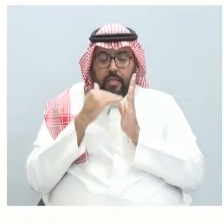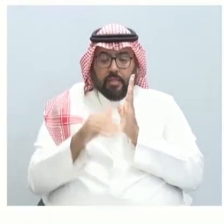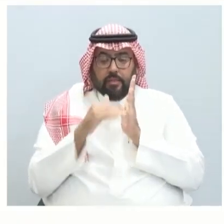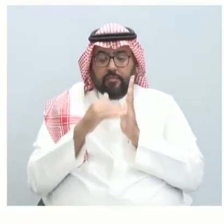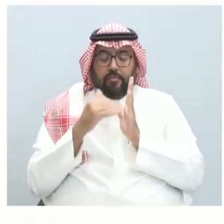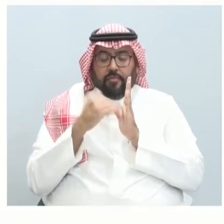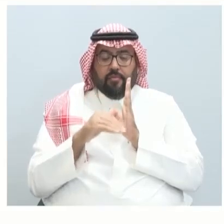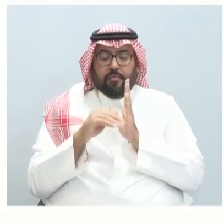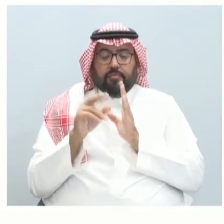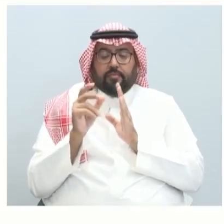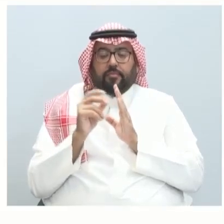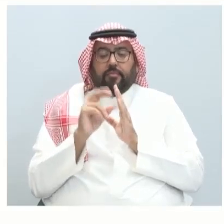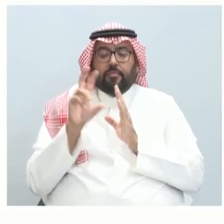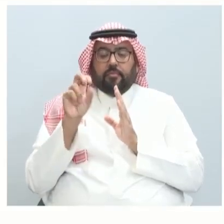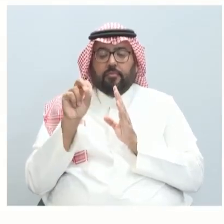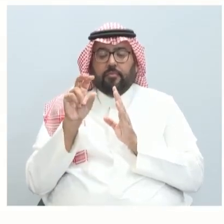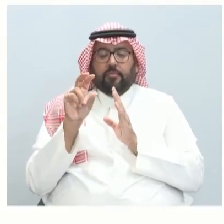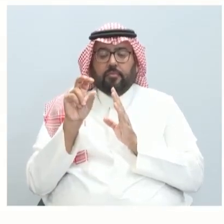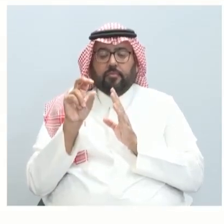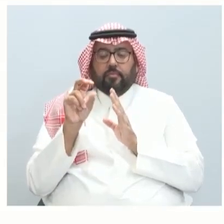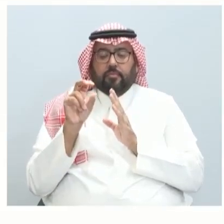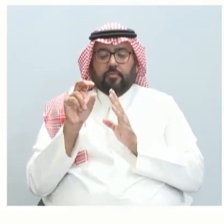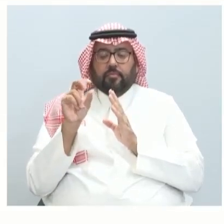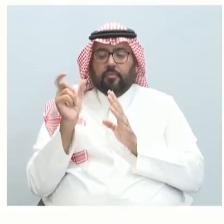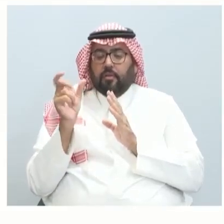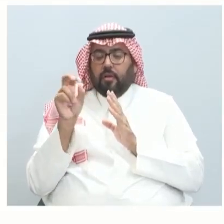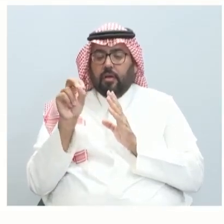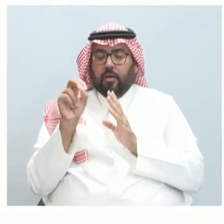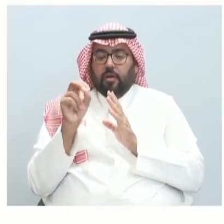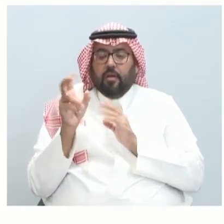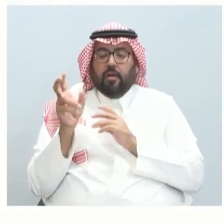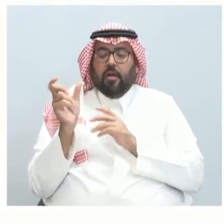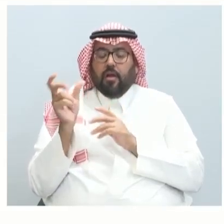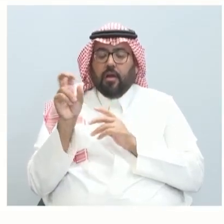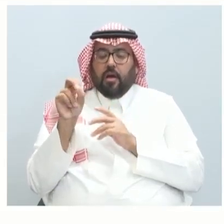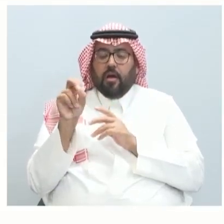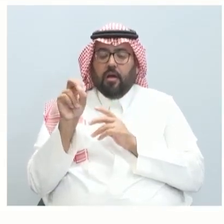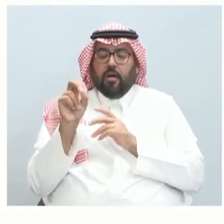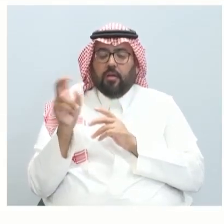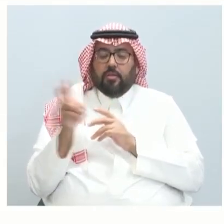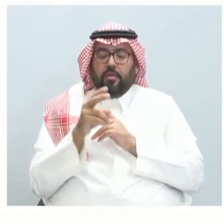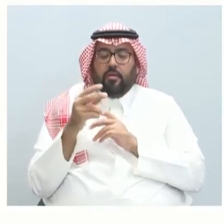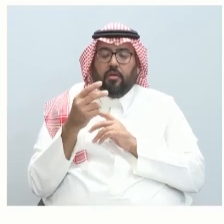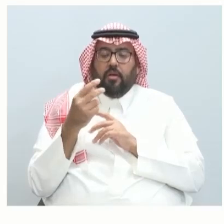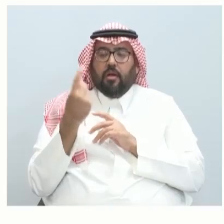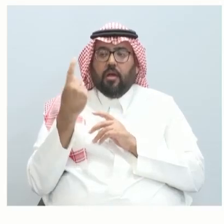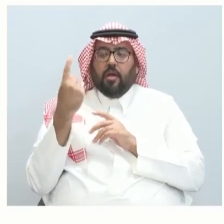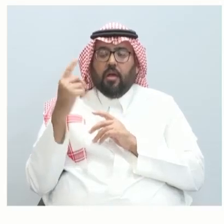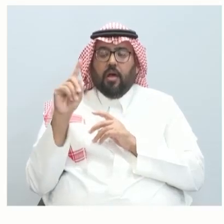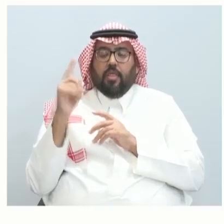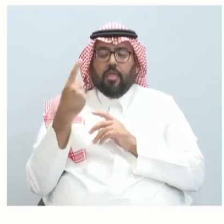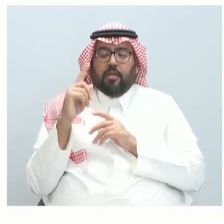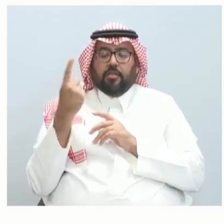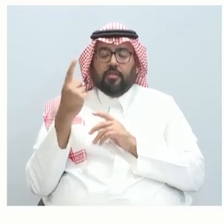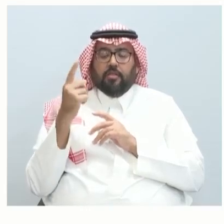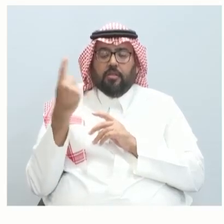نصف القطر اذا نستطيع ان نقول نصف القطر ونرمز له بهذا الرمز يساوي احد عشره ونصف الان